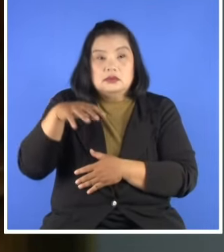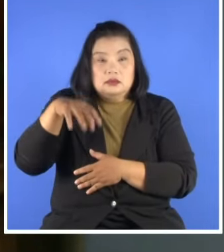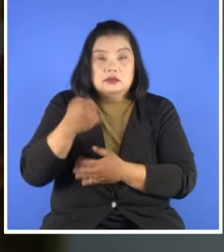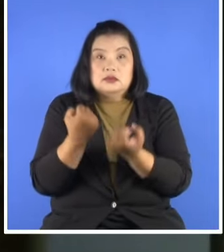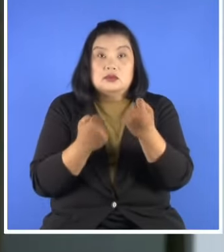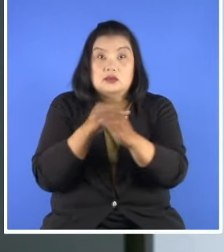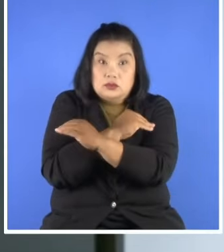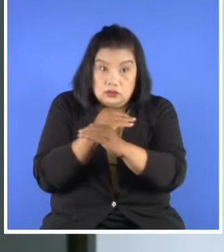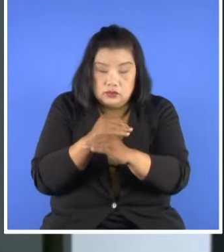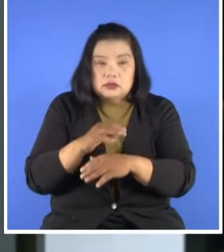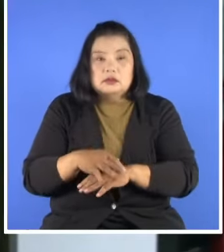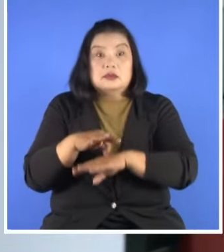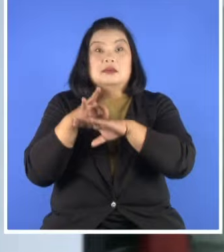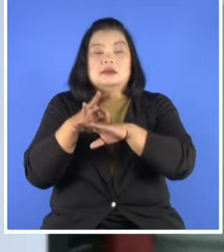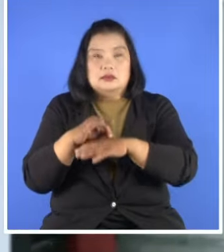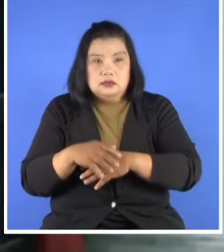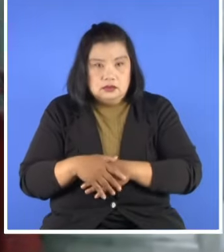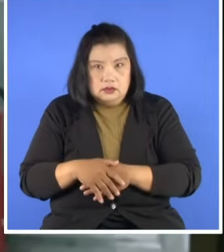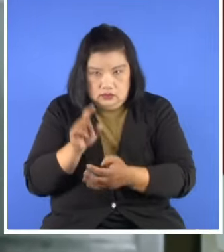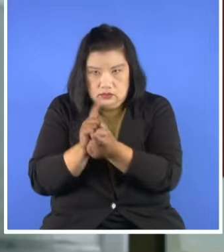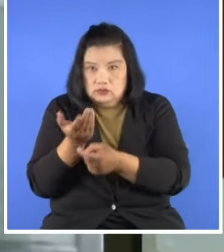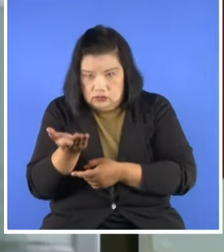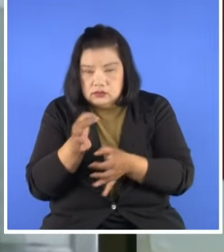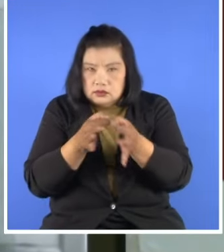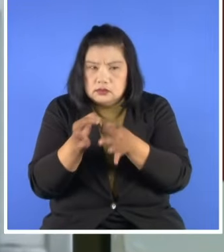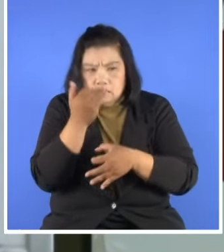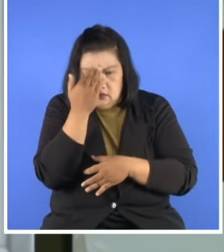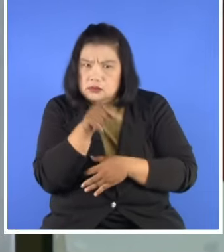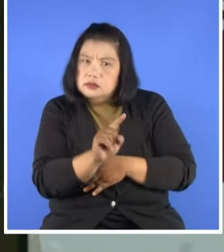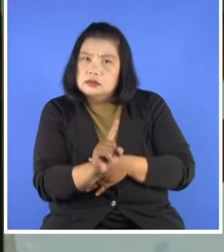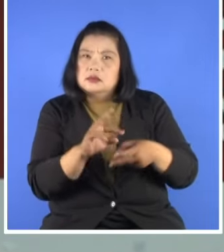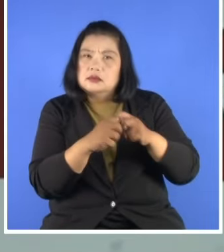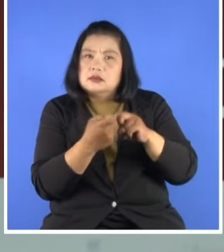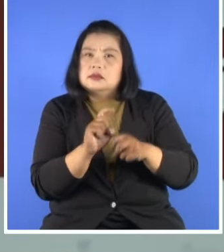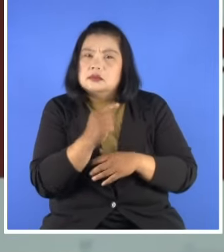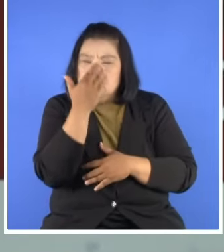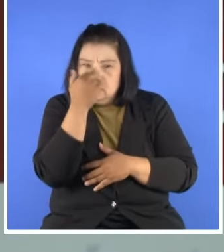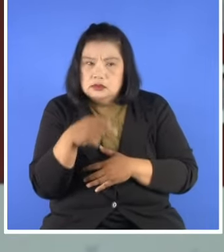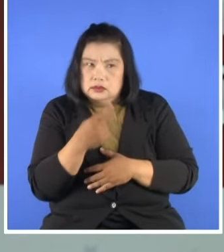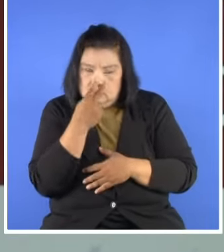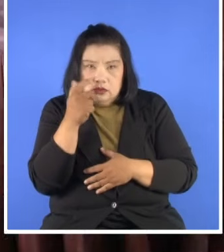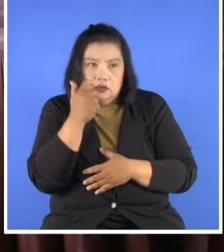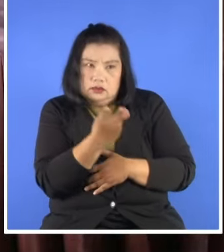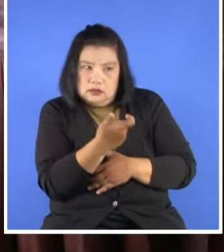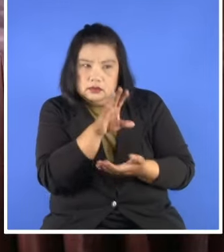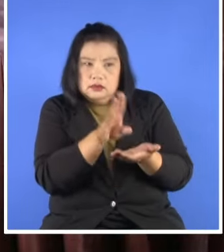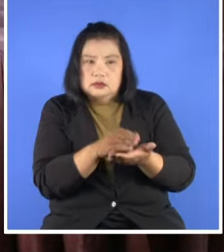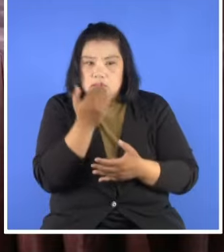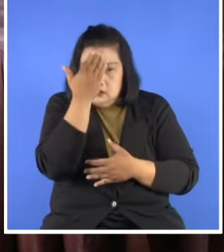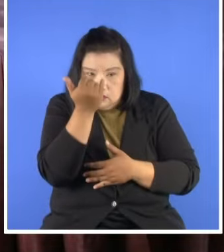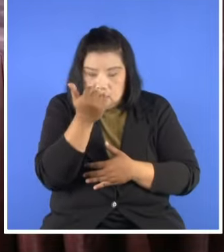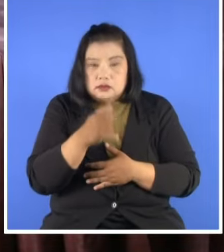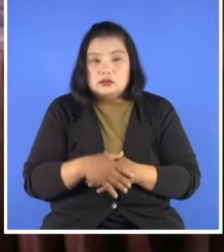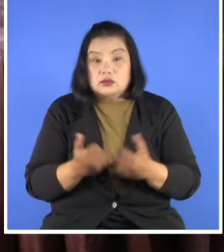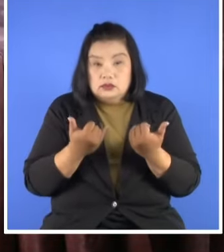นะฮะเพื่อชี้แจงข้อเท็จจริงในคลิปที่เกิดขึ้นในปัญหาที่เกิดขึ้นนี่นะครับหลังจากที่ตำรวจสอบปากคำ